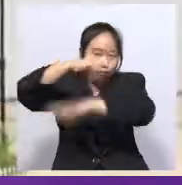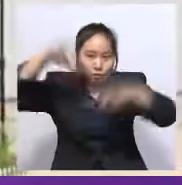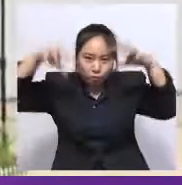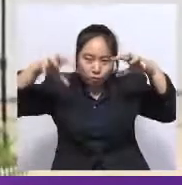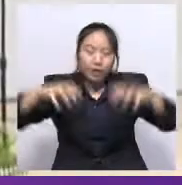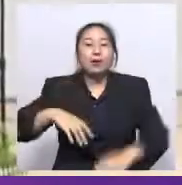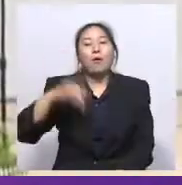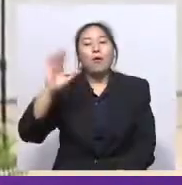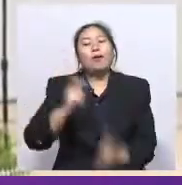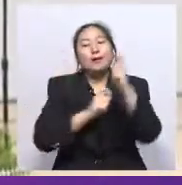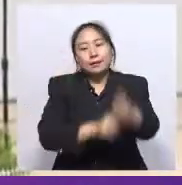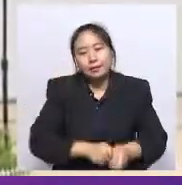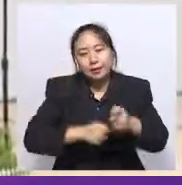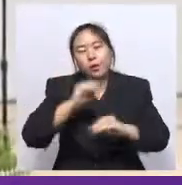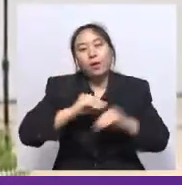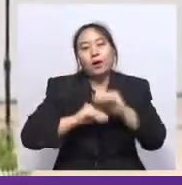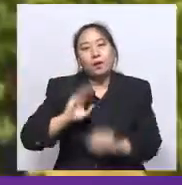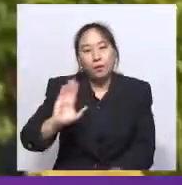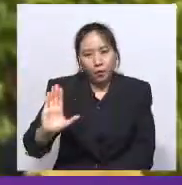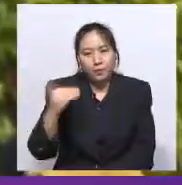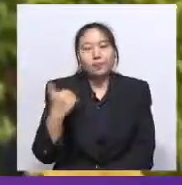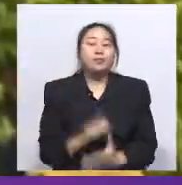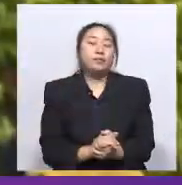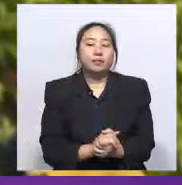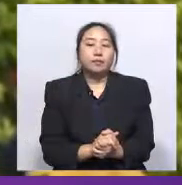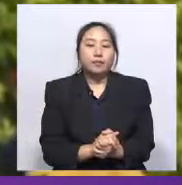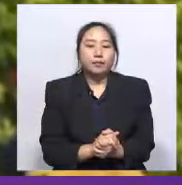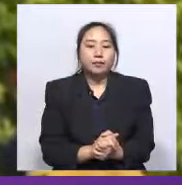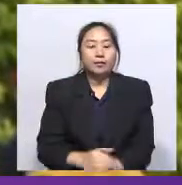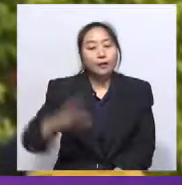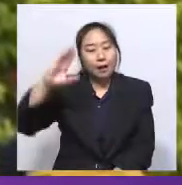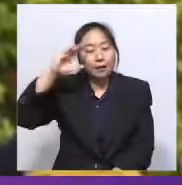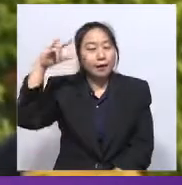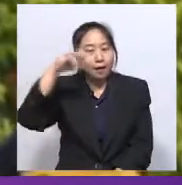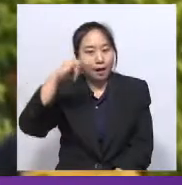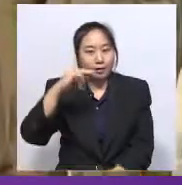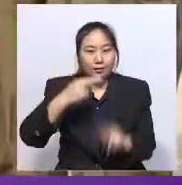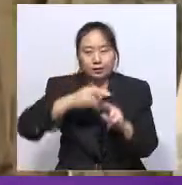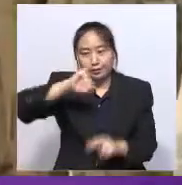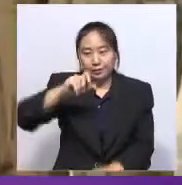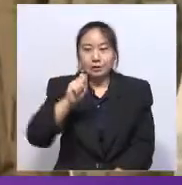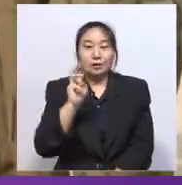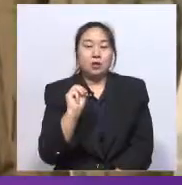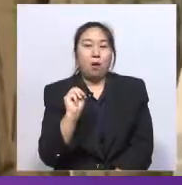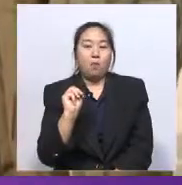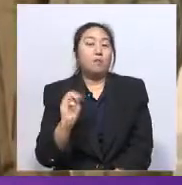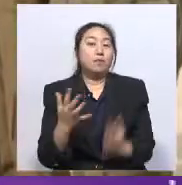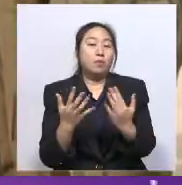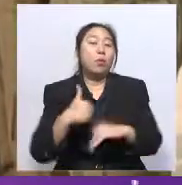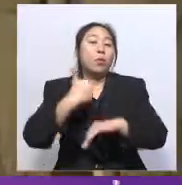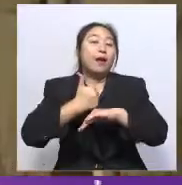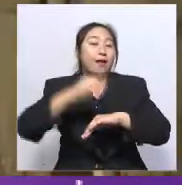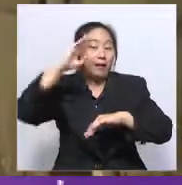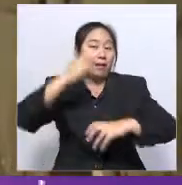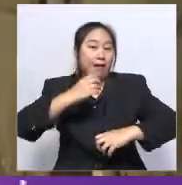ในโครงการพระราชดำริฝนหลวงโดยพลอากาศเอกจอมรุ่งสว่างผู้บัญชาการฐานอากาศเปิดเผย